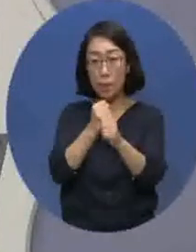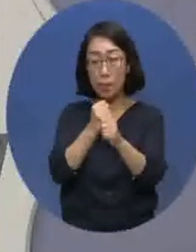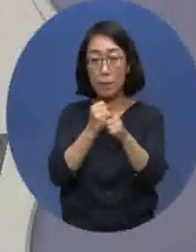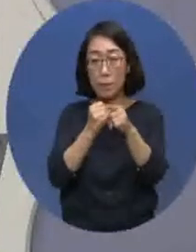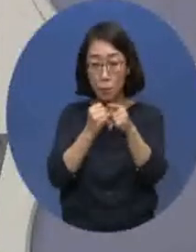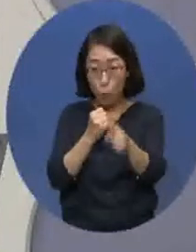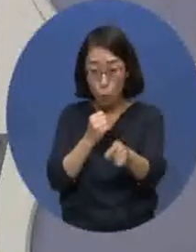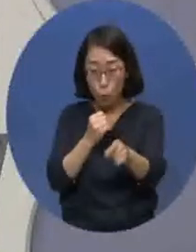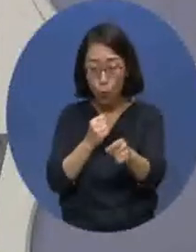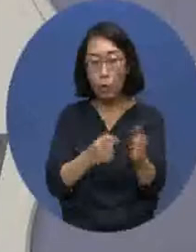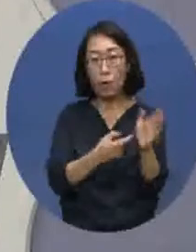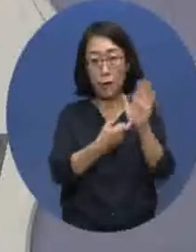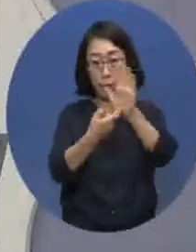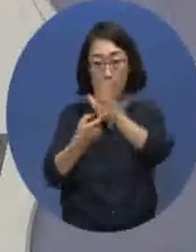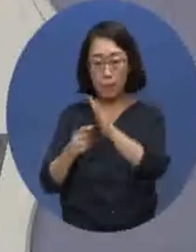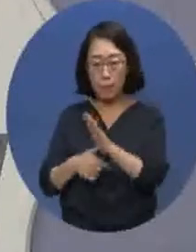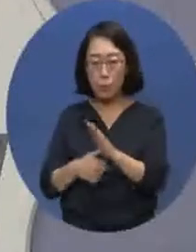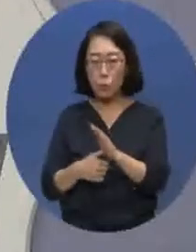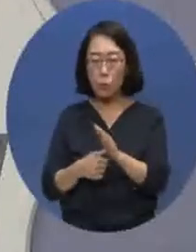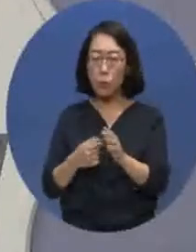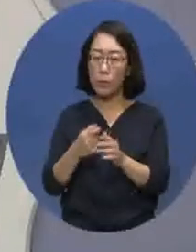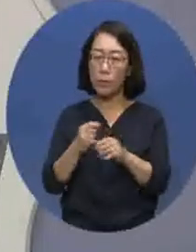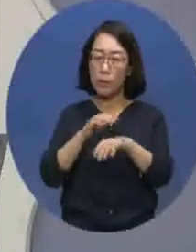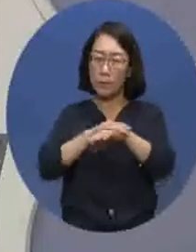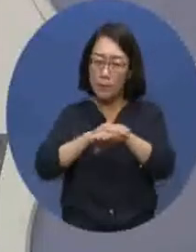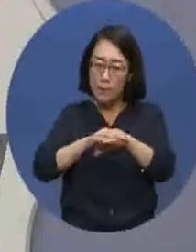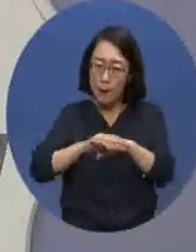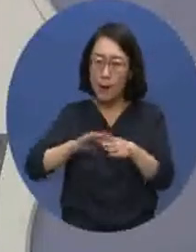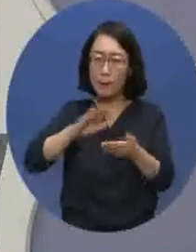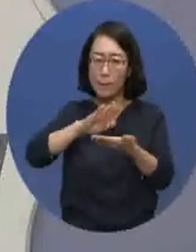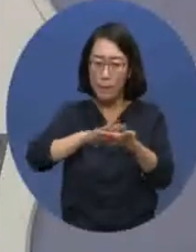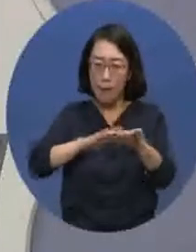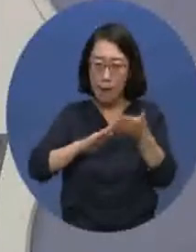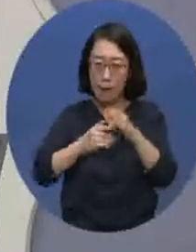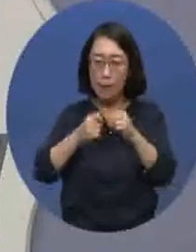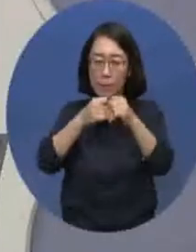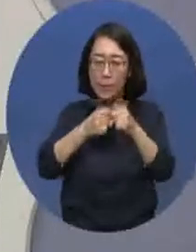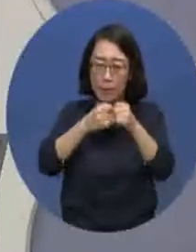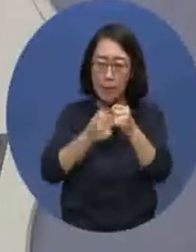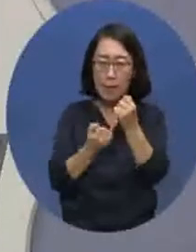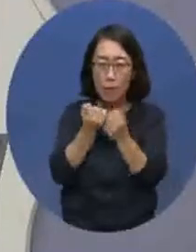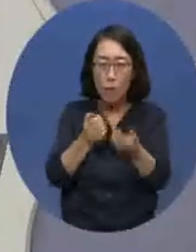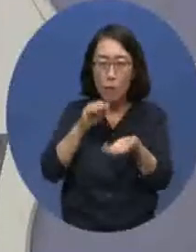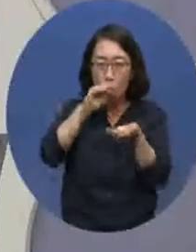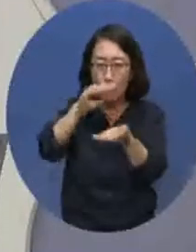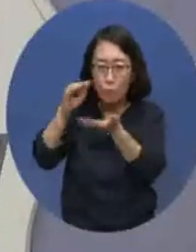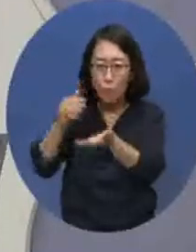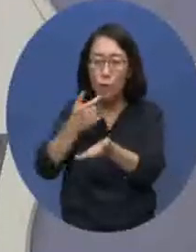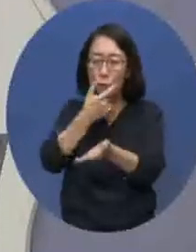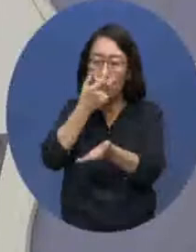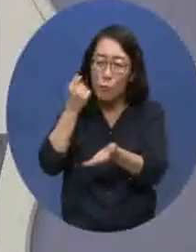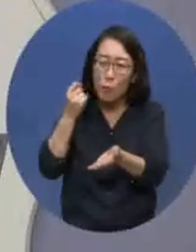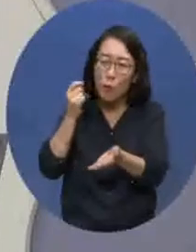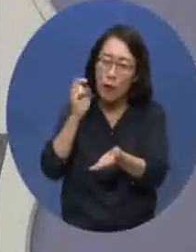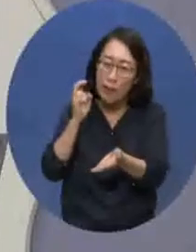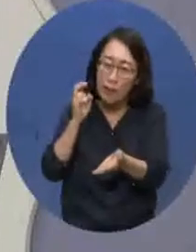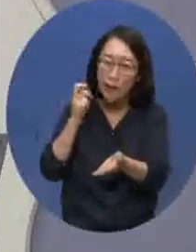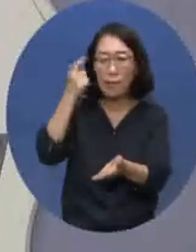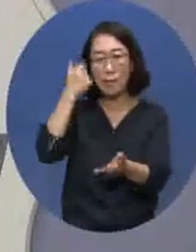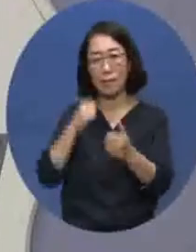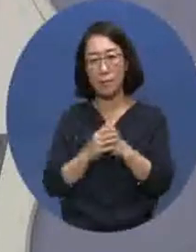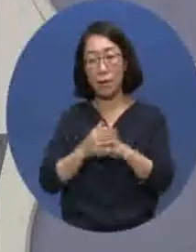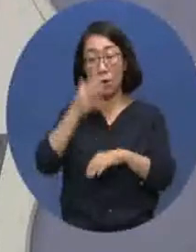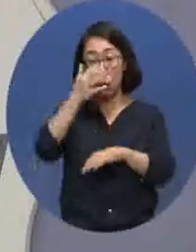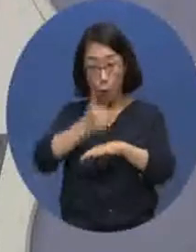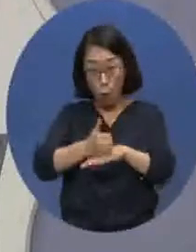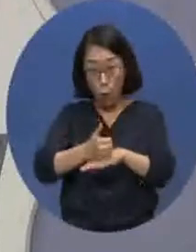한 번 좀 부족하지 않았나 저는 그런 반성은 저도 개인적으로 합니다 부산까지 가는 건 동일하다 하더라도 그래서 결국 암으로